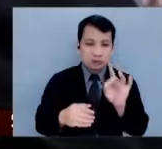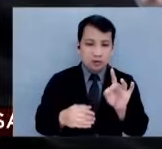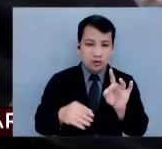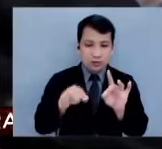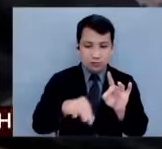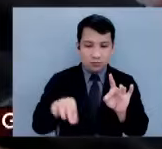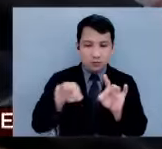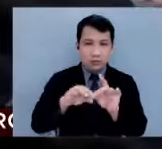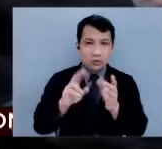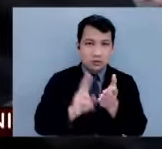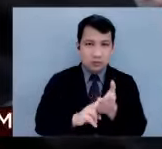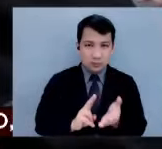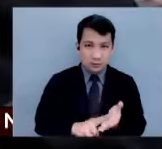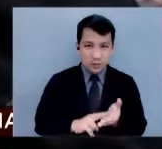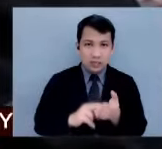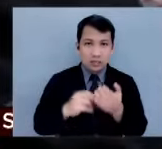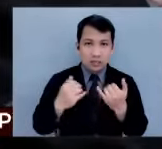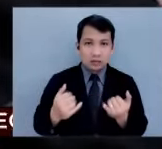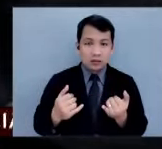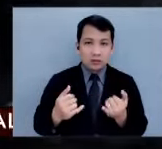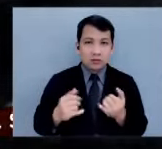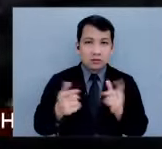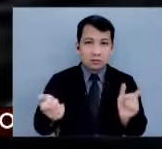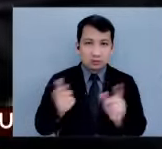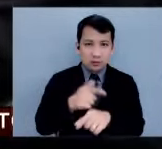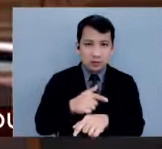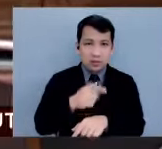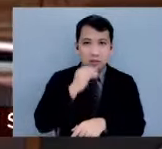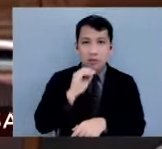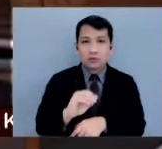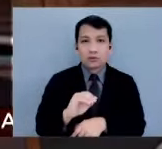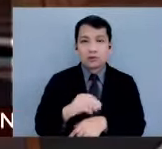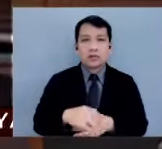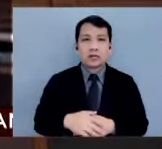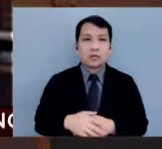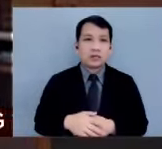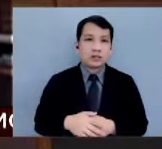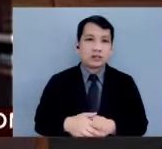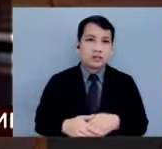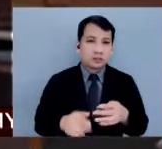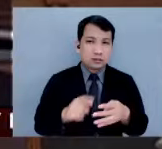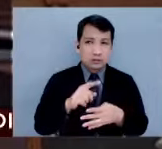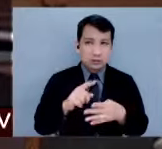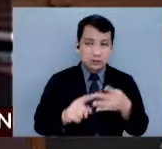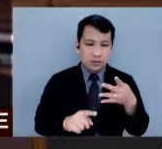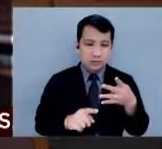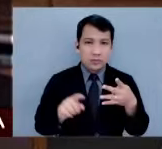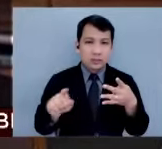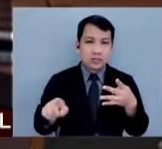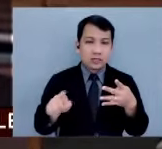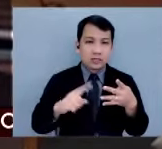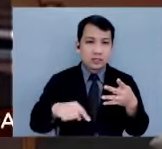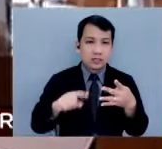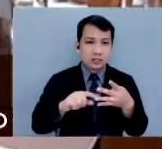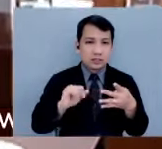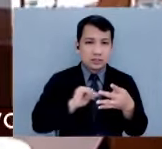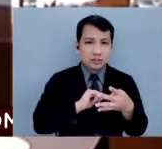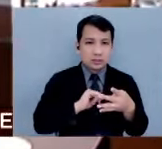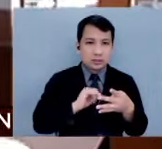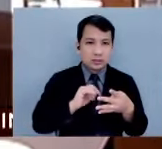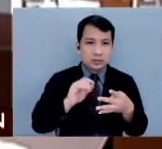mapapirma ni Padilla para mabaliktad ang contempt order. 4 na silang pumirma kabilang sina Senators Bongo,